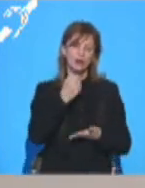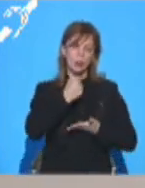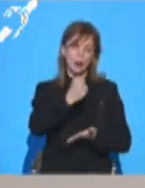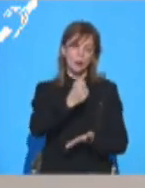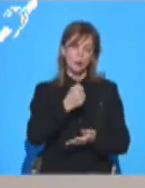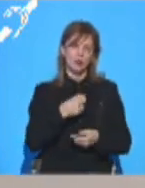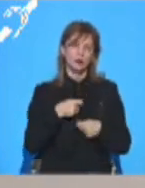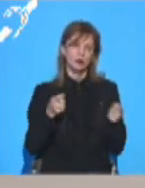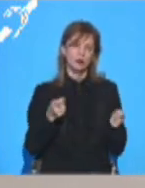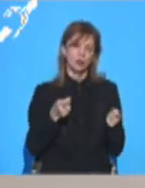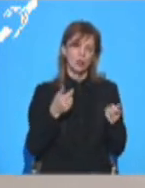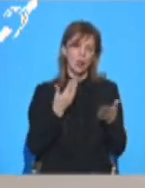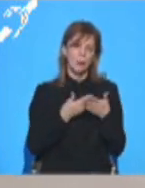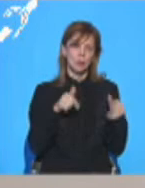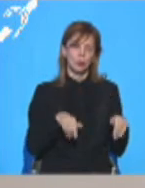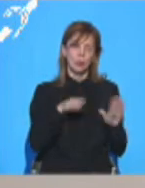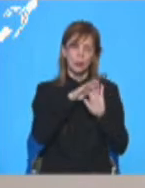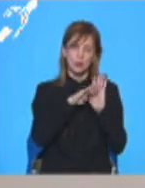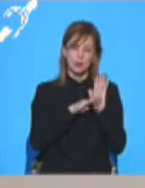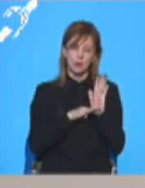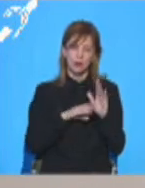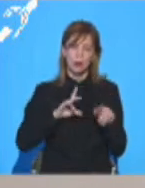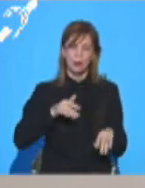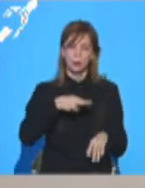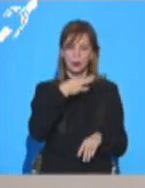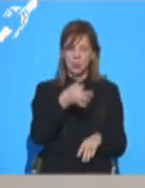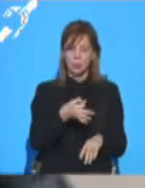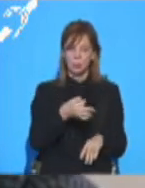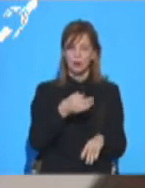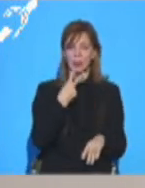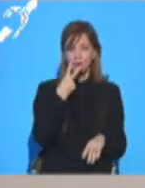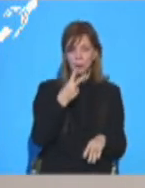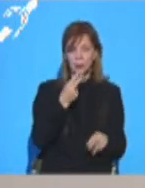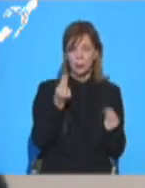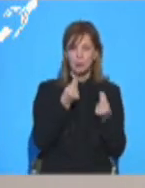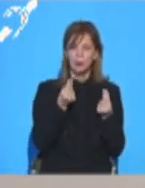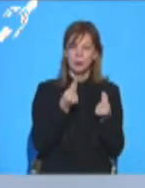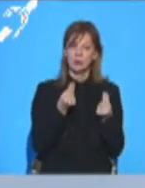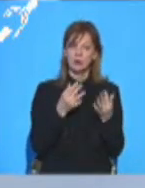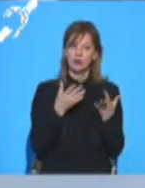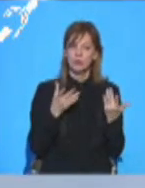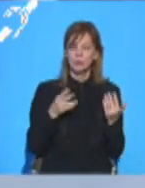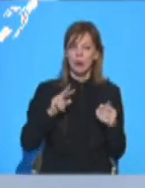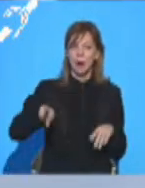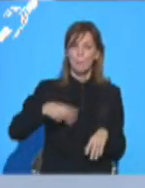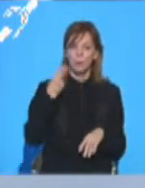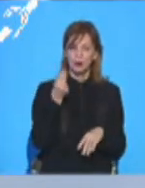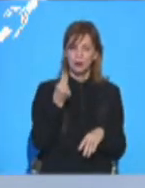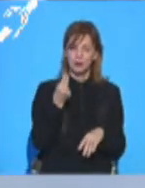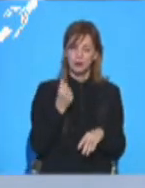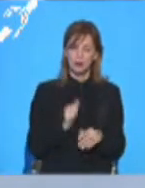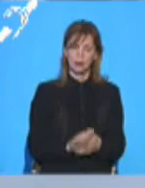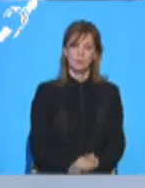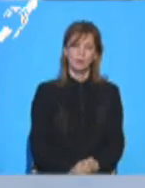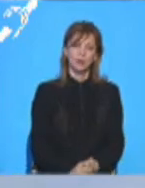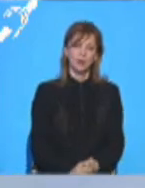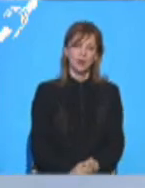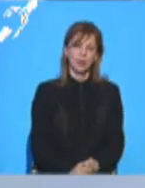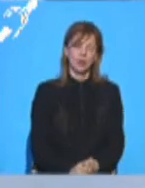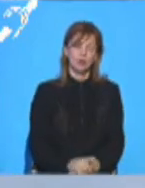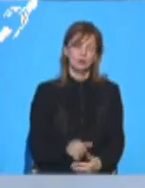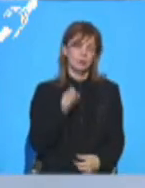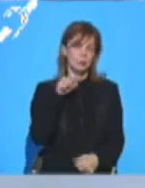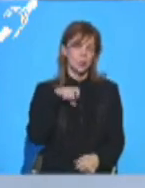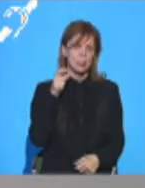total alocat acestei scheme. Putem spune că vedem anumite îmbunătățiri, doar o vizită pe teren. Ce mă surprinde e